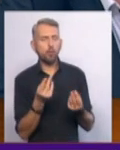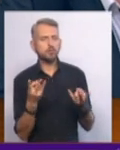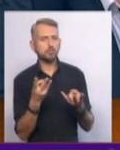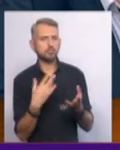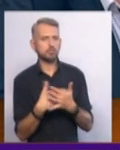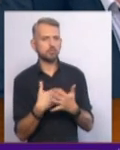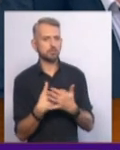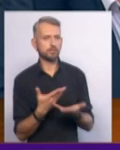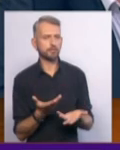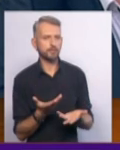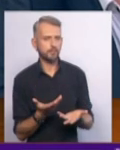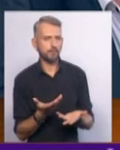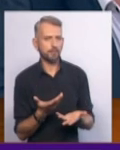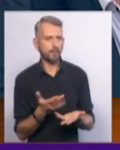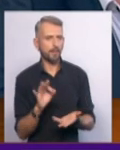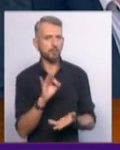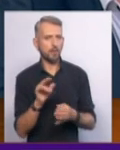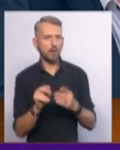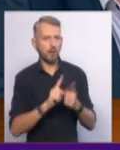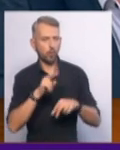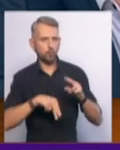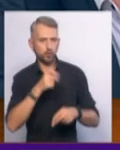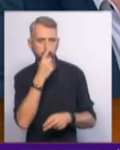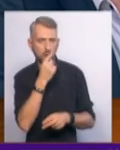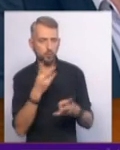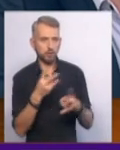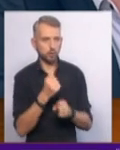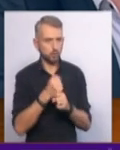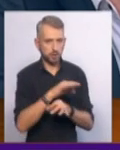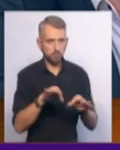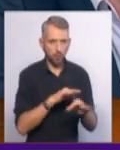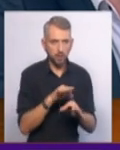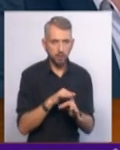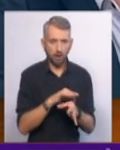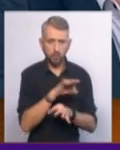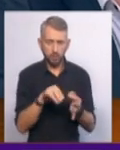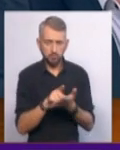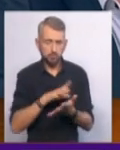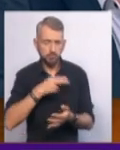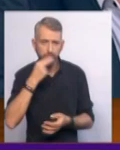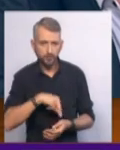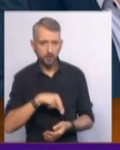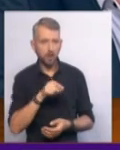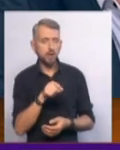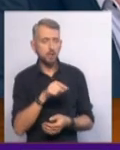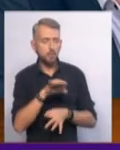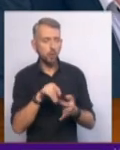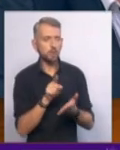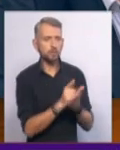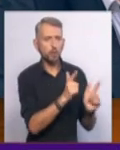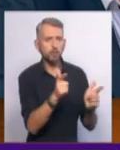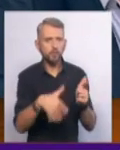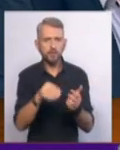наприклад, з приводу реконструкції парку, потрібно зробити проєкт, якісний проєкт. Цей проєкт має бути узгоджений з